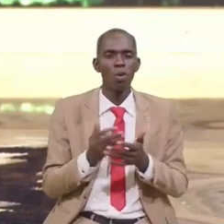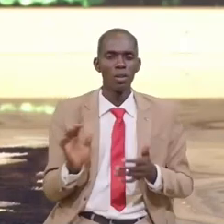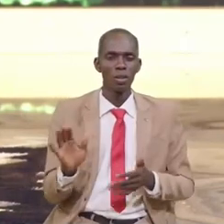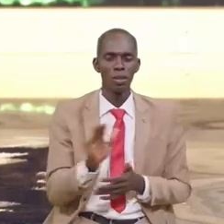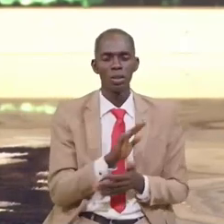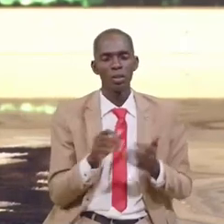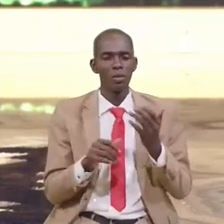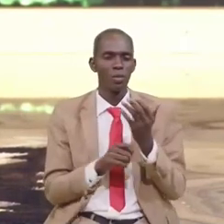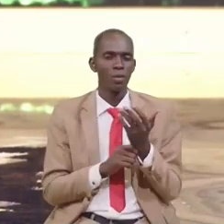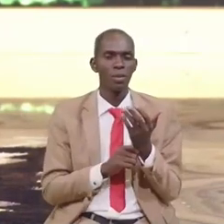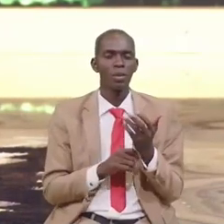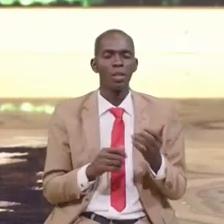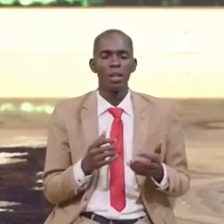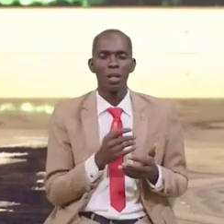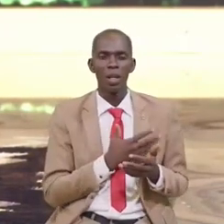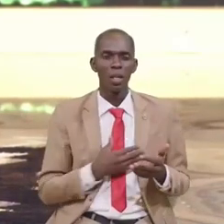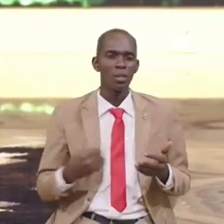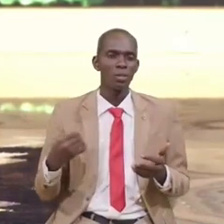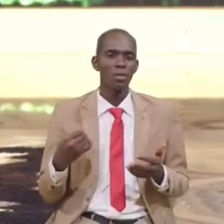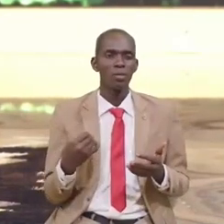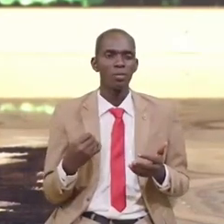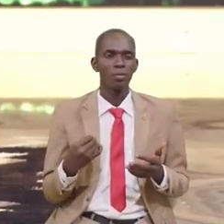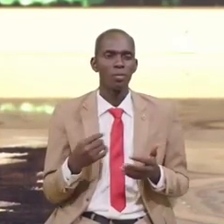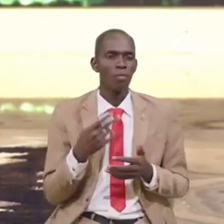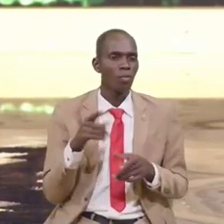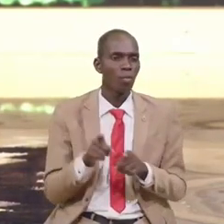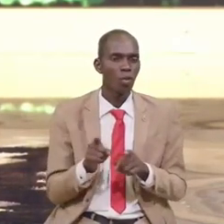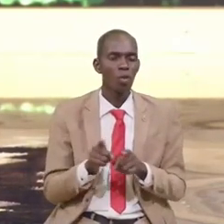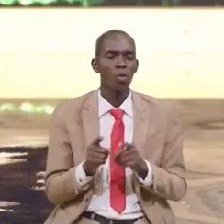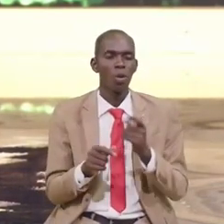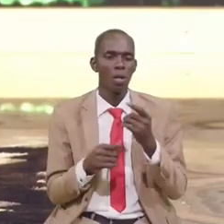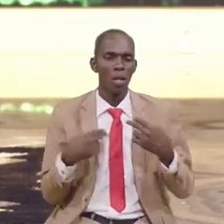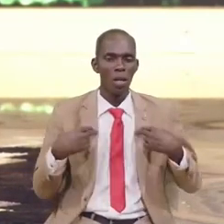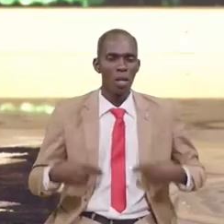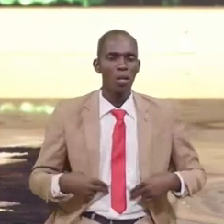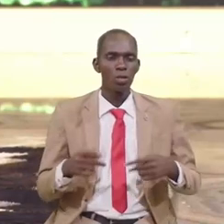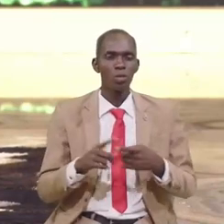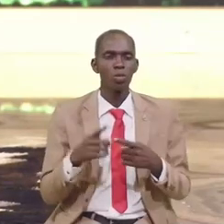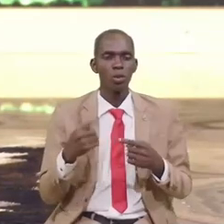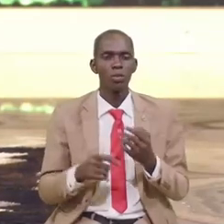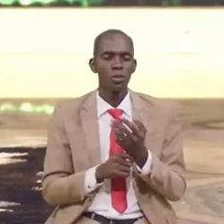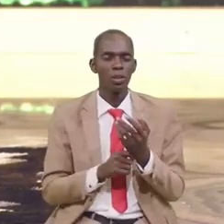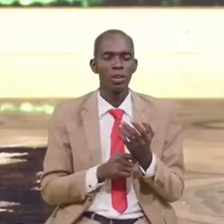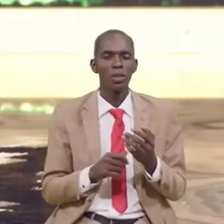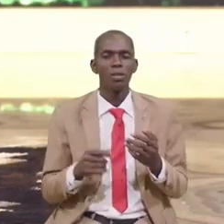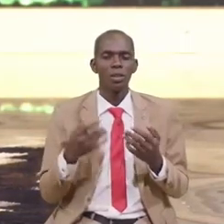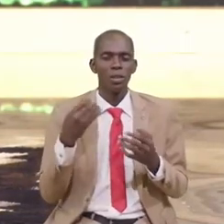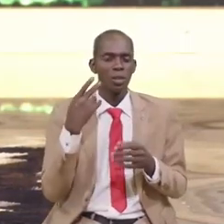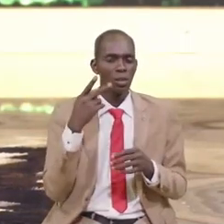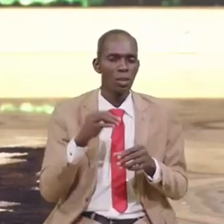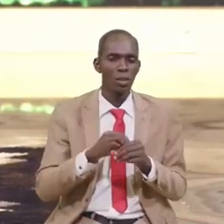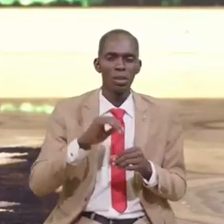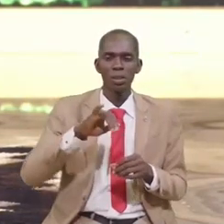leur corps. Et aussi c'est la santé pour le corps. Jérémie